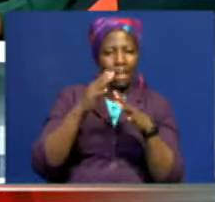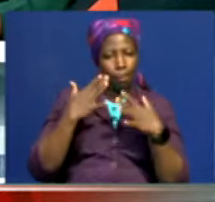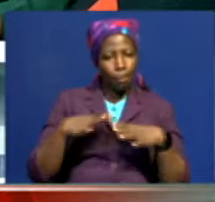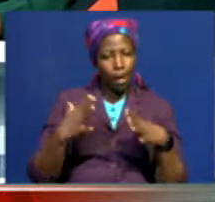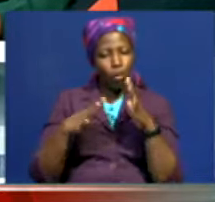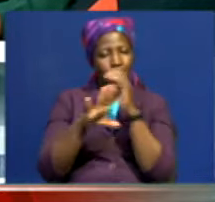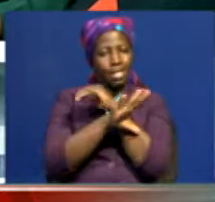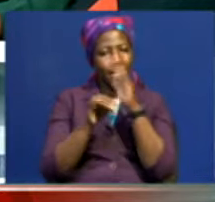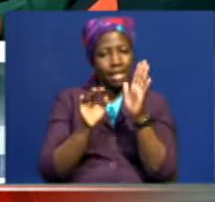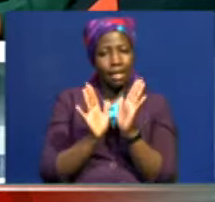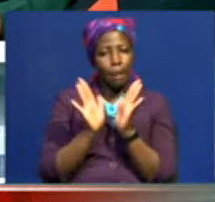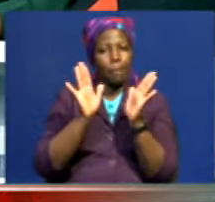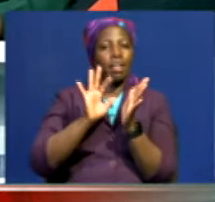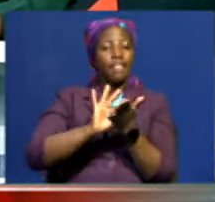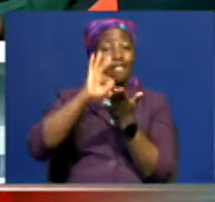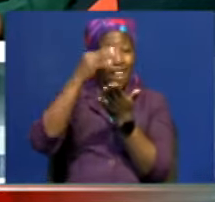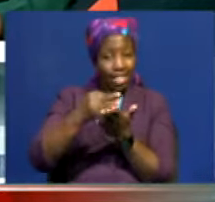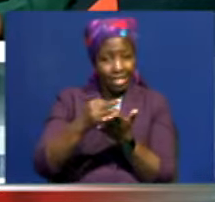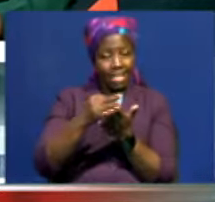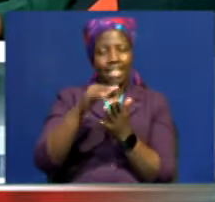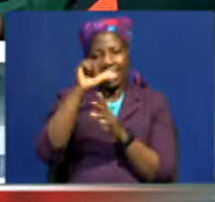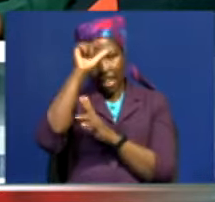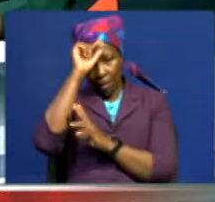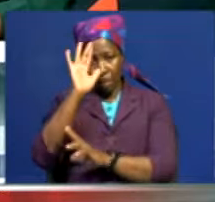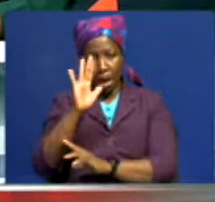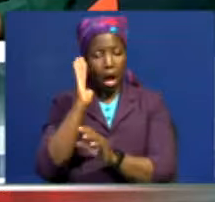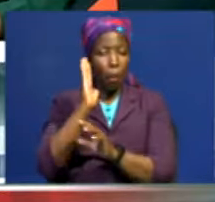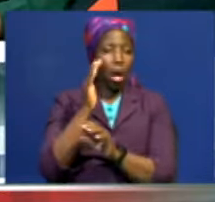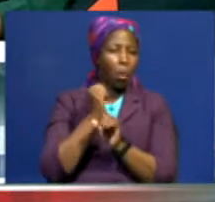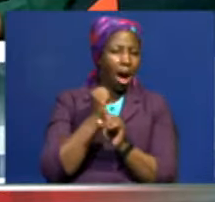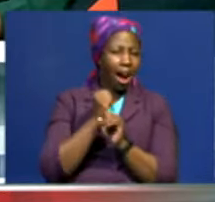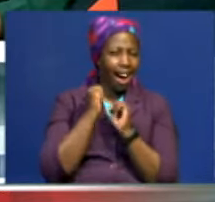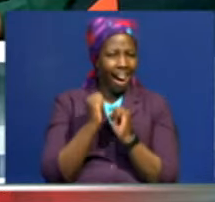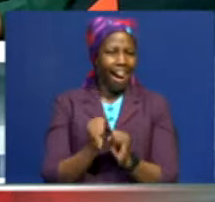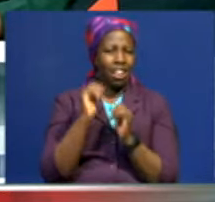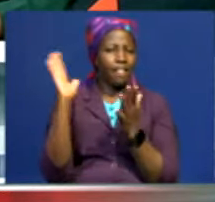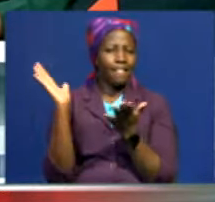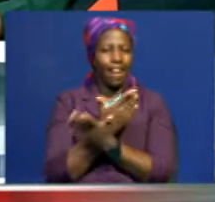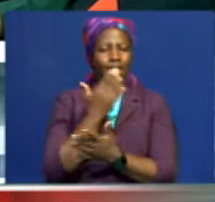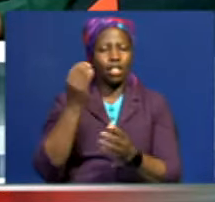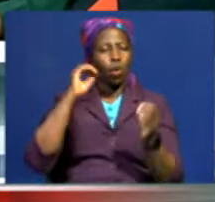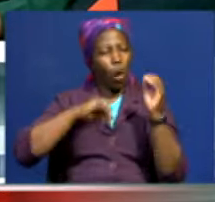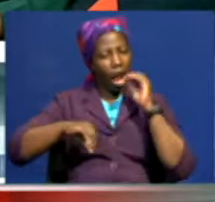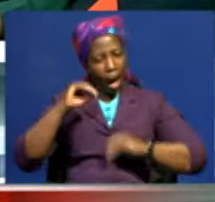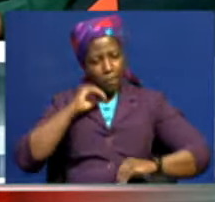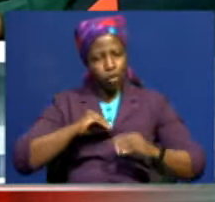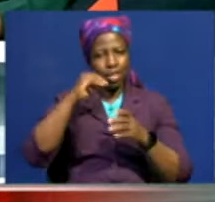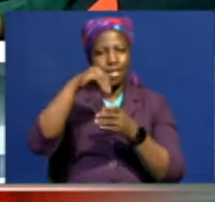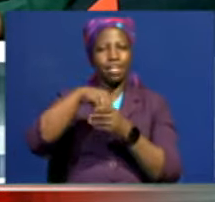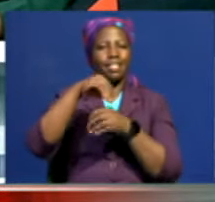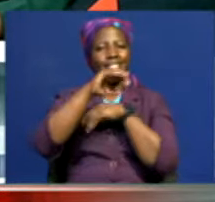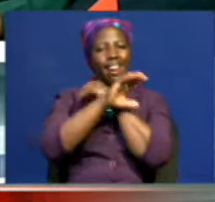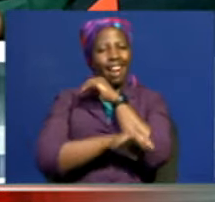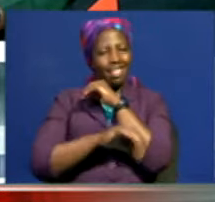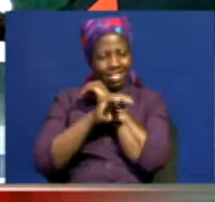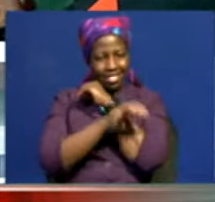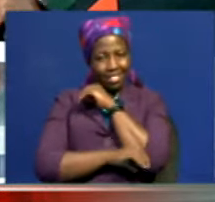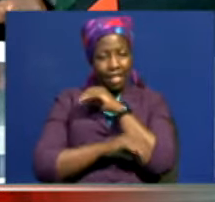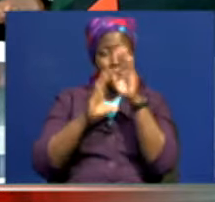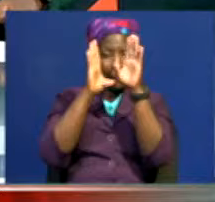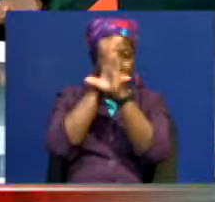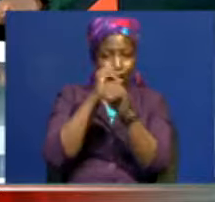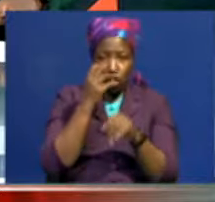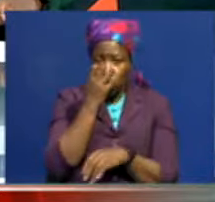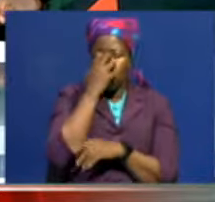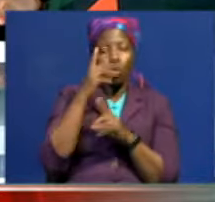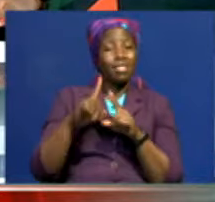kamba serali yake itaf kila jiada kuus uf zaidi humu nchini rais ruto alema hayo leo katika